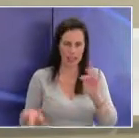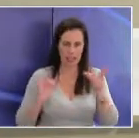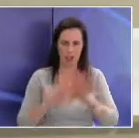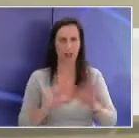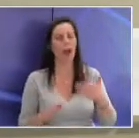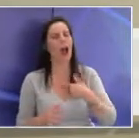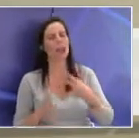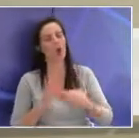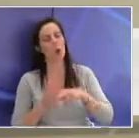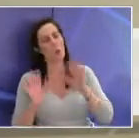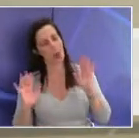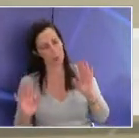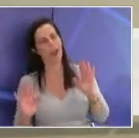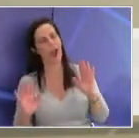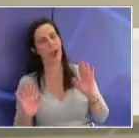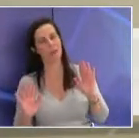אנחנו פוליטיקאים.